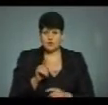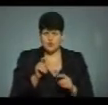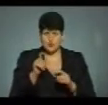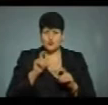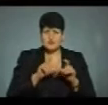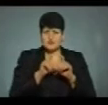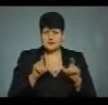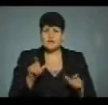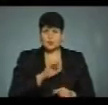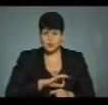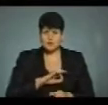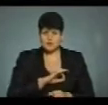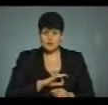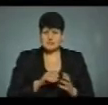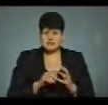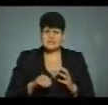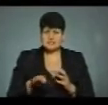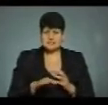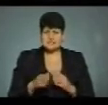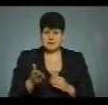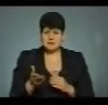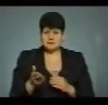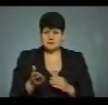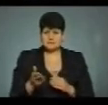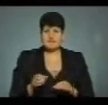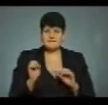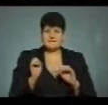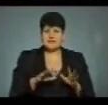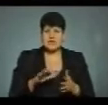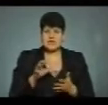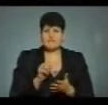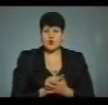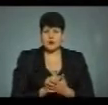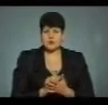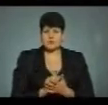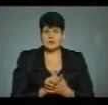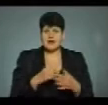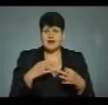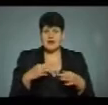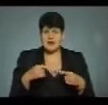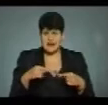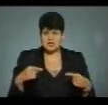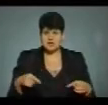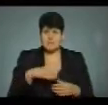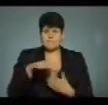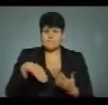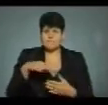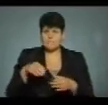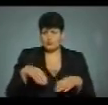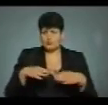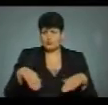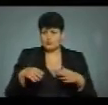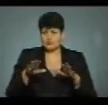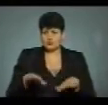університет користується землями і всім. Віддали в оренду, а решта пустує. Чому? То